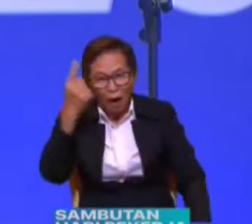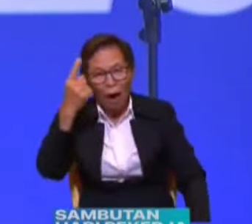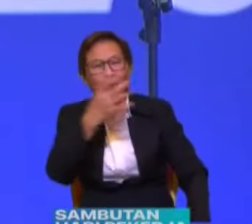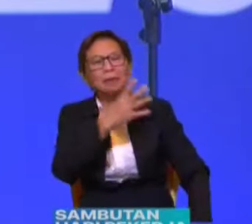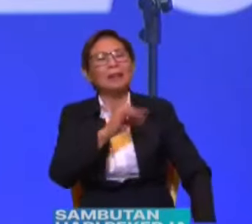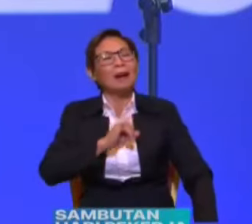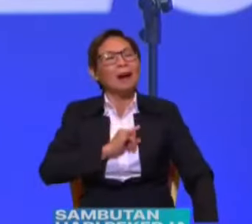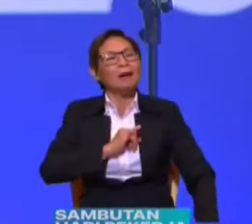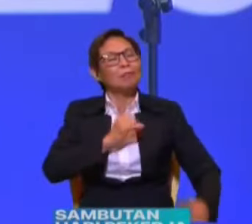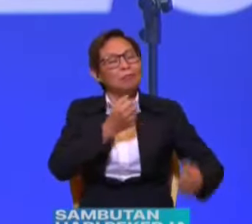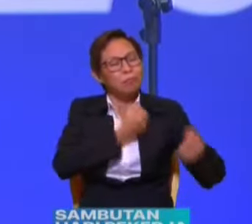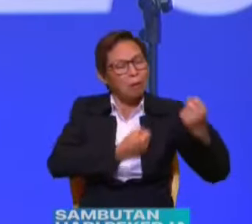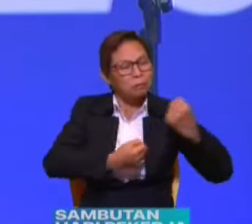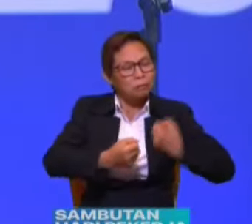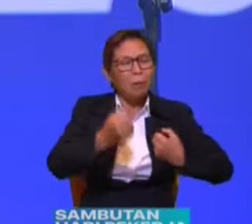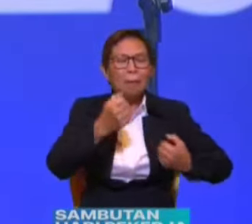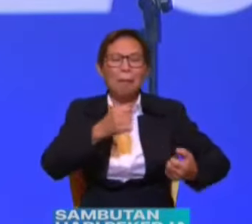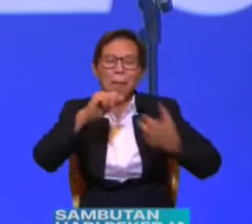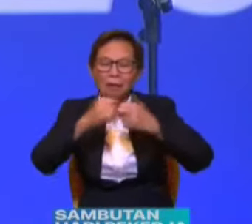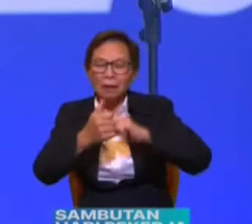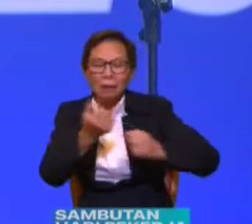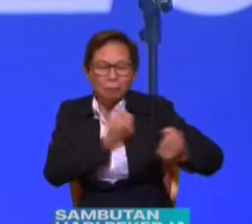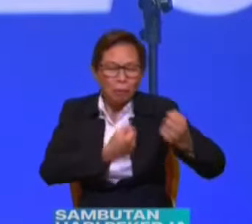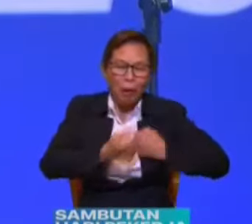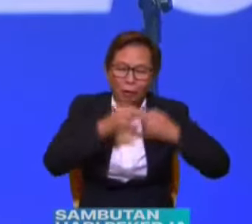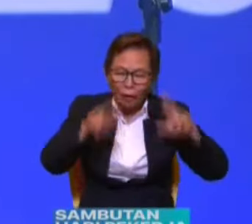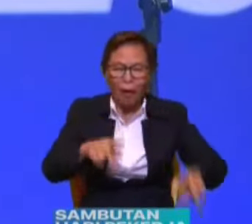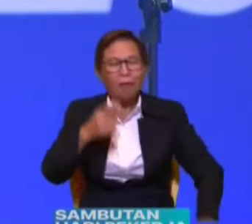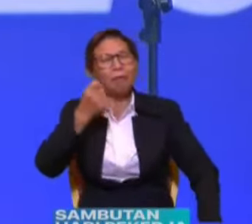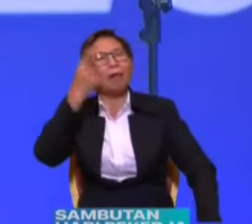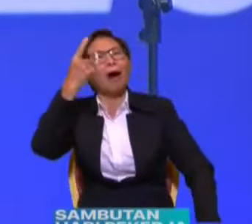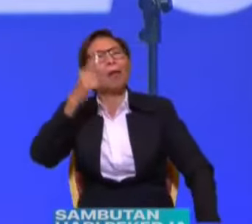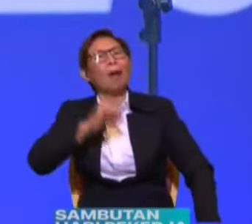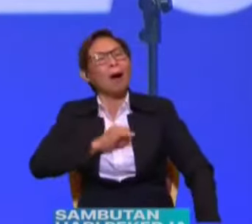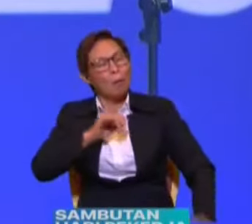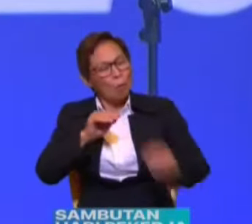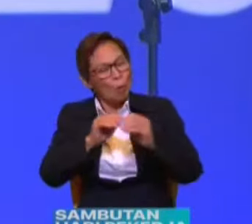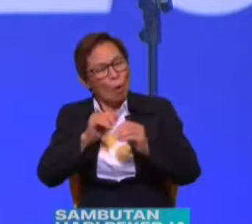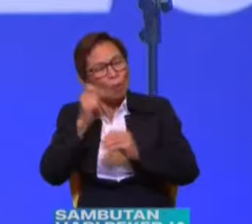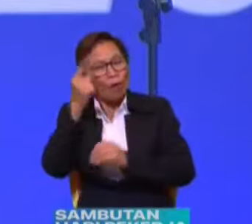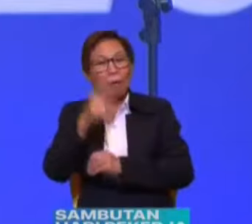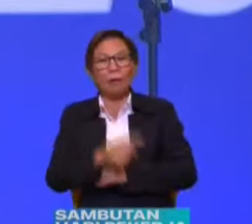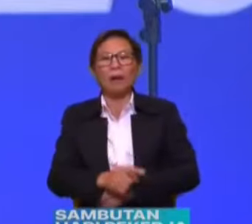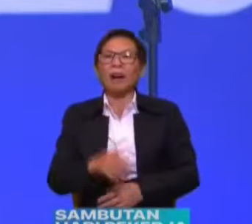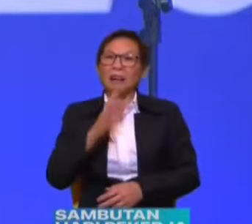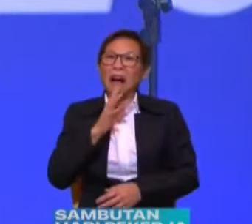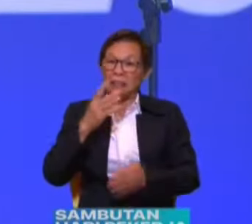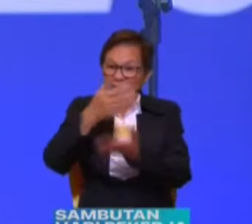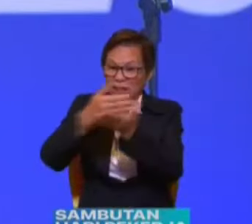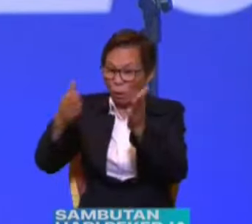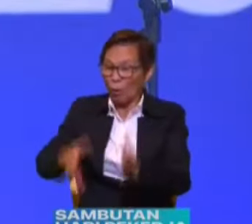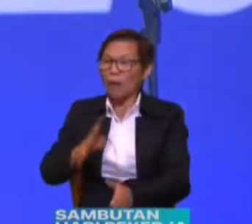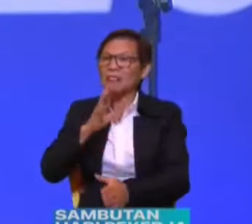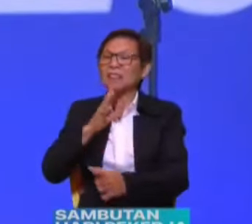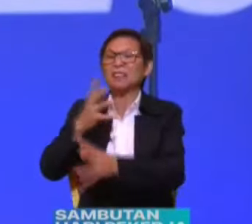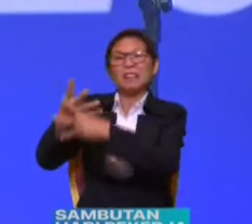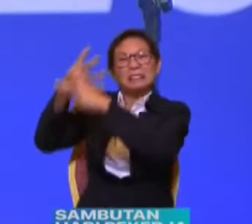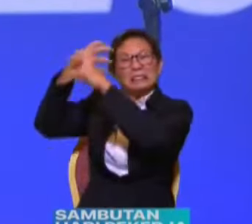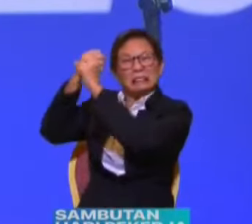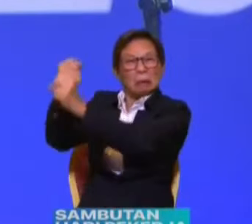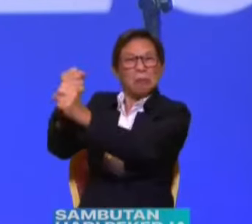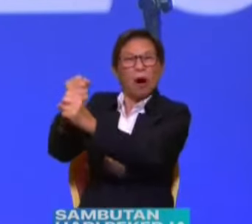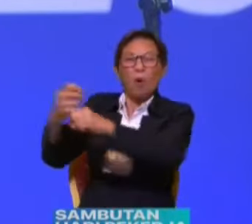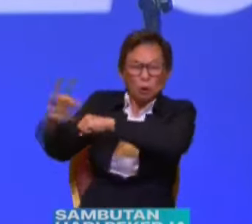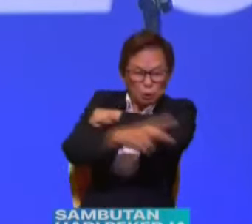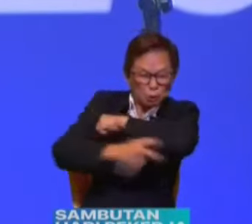rakyat. Ya. Tapi ada yang mengatakan ini dendam, apa dendam? Kamu curi